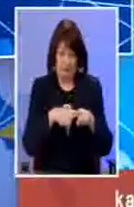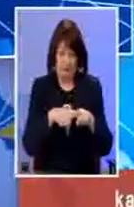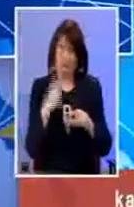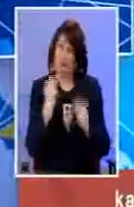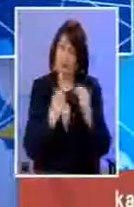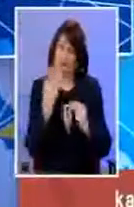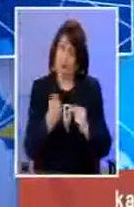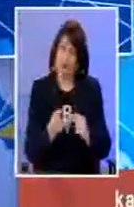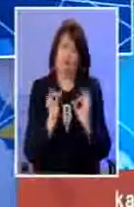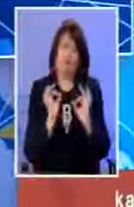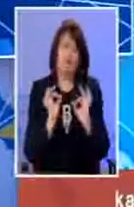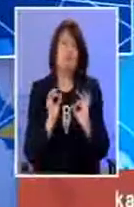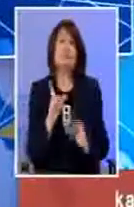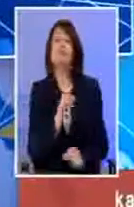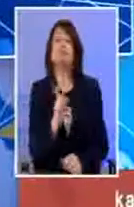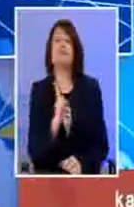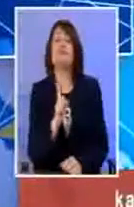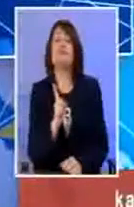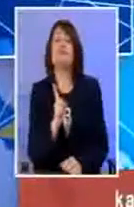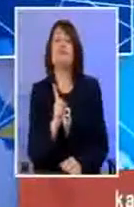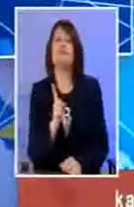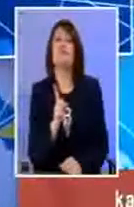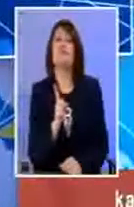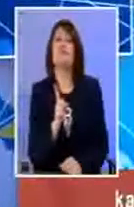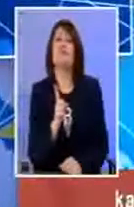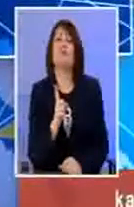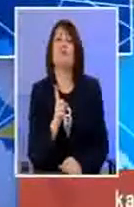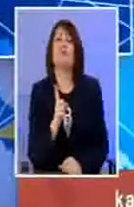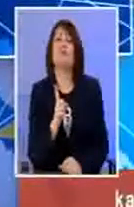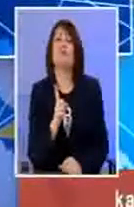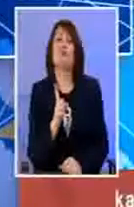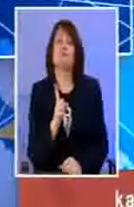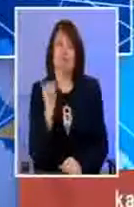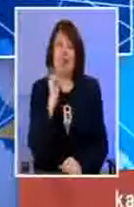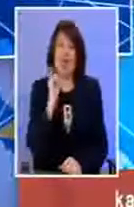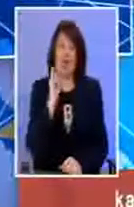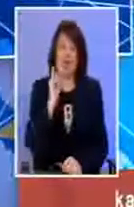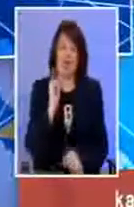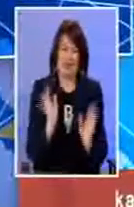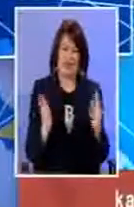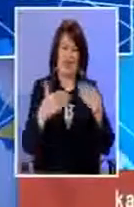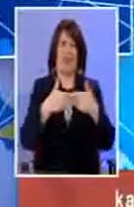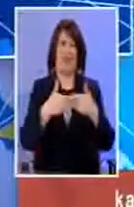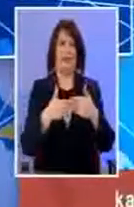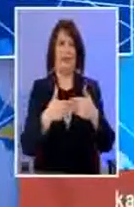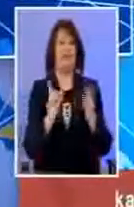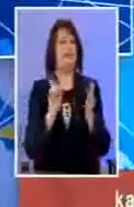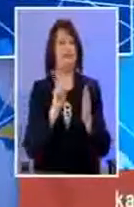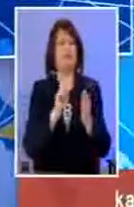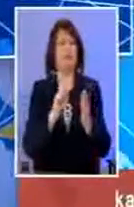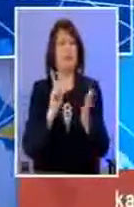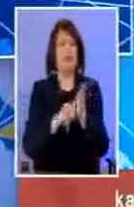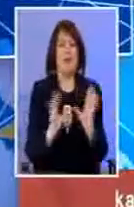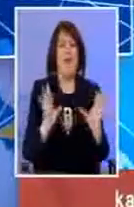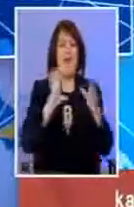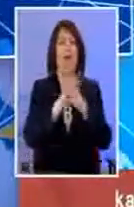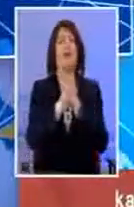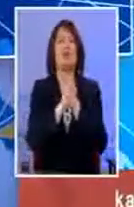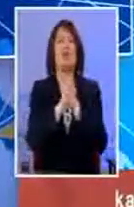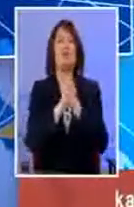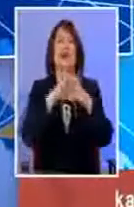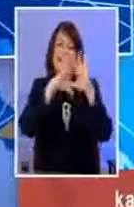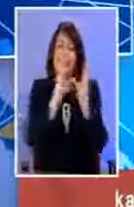προβλήματα δεν θα έπρεπε να είναι διαμερισματοποιημένη, θα έπρεπε να είναι ενωτική, και να αφορά την αναπηρία